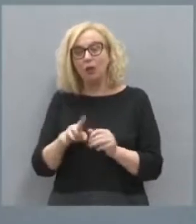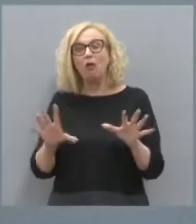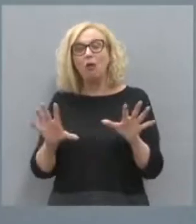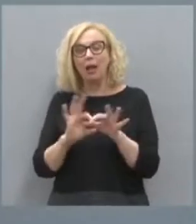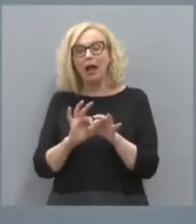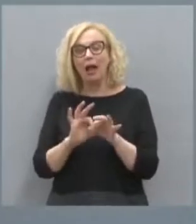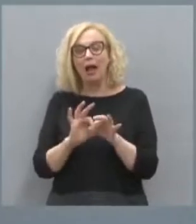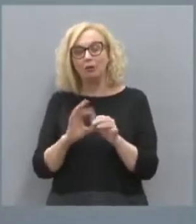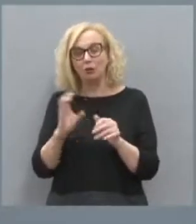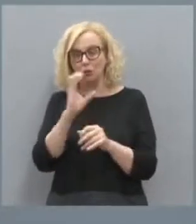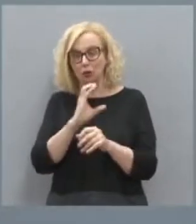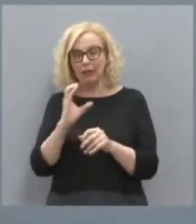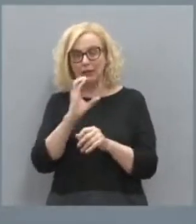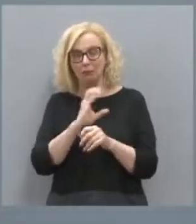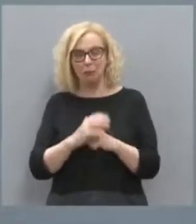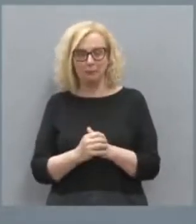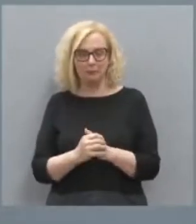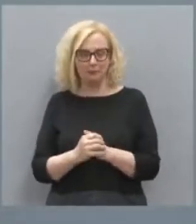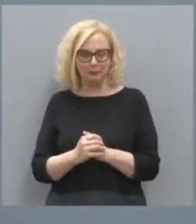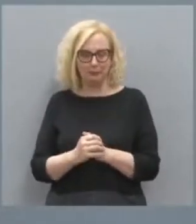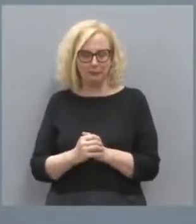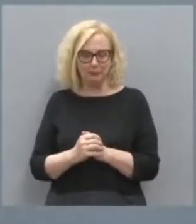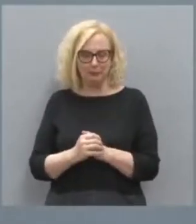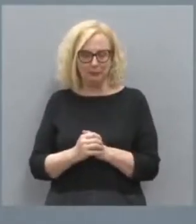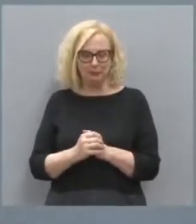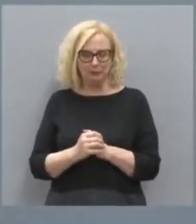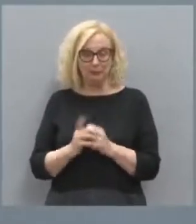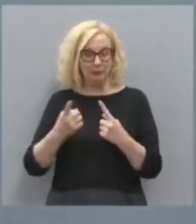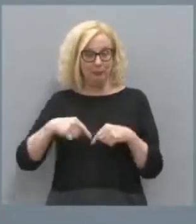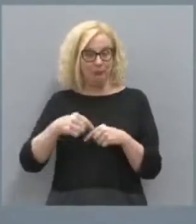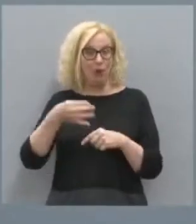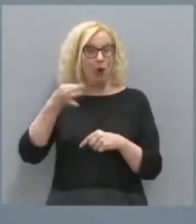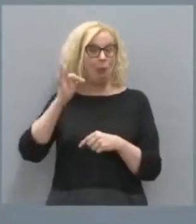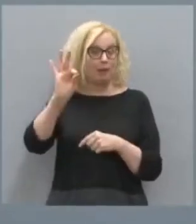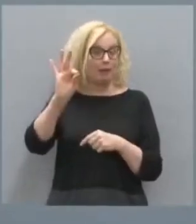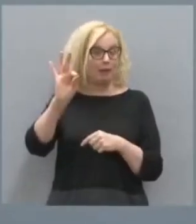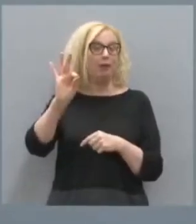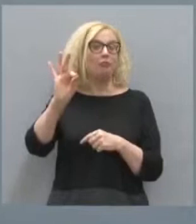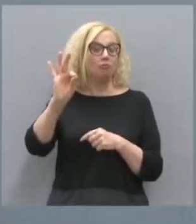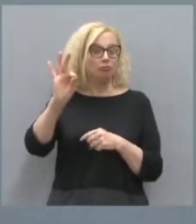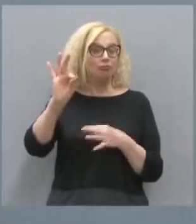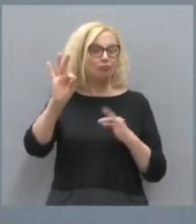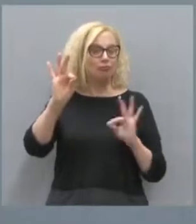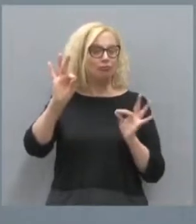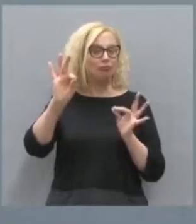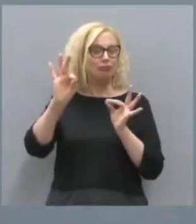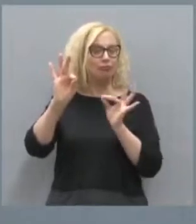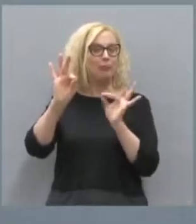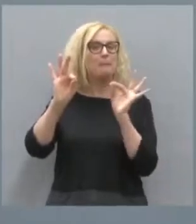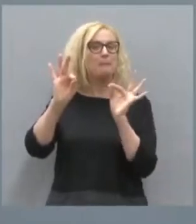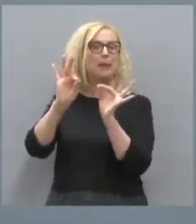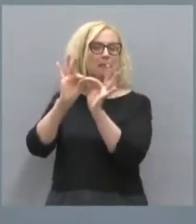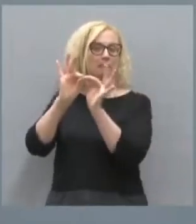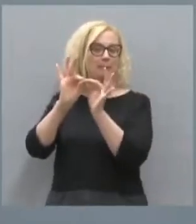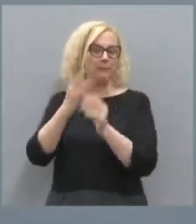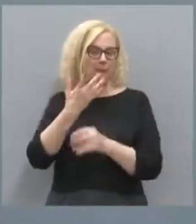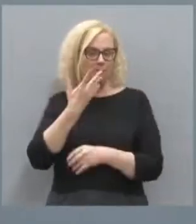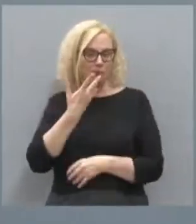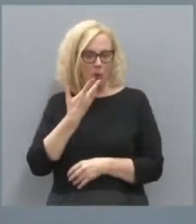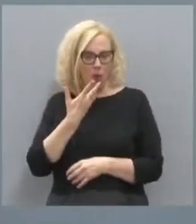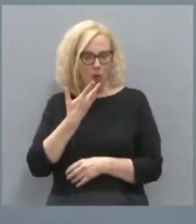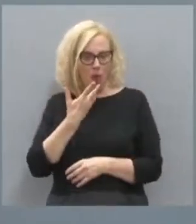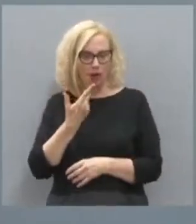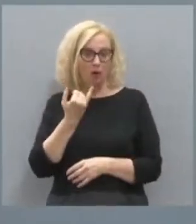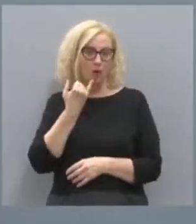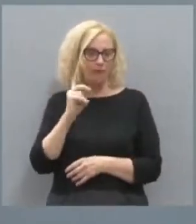anche turistico questo è l'obiettivo l'obiettivo ha sicuramente ambizioso non certo facile per il